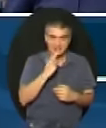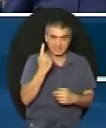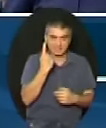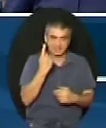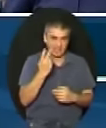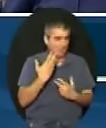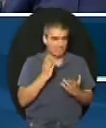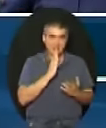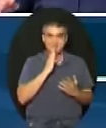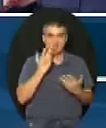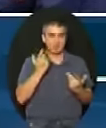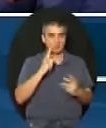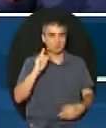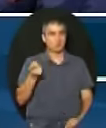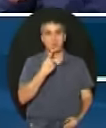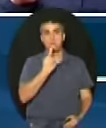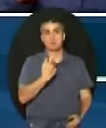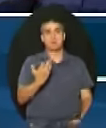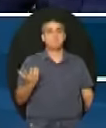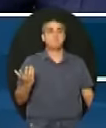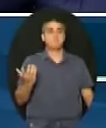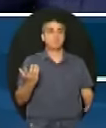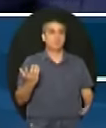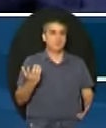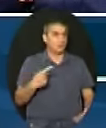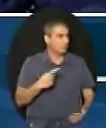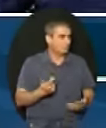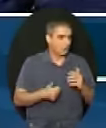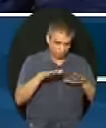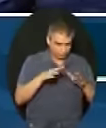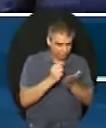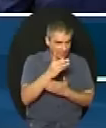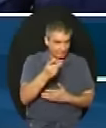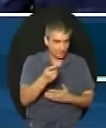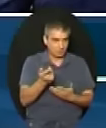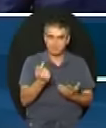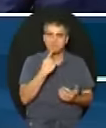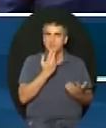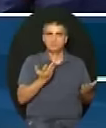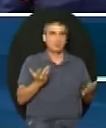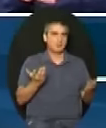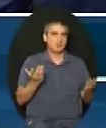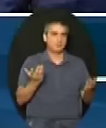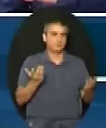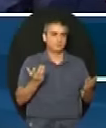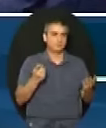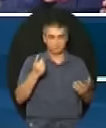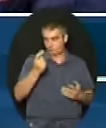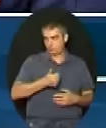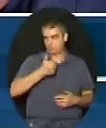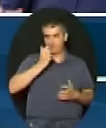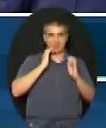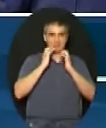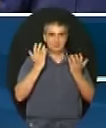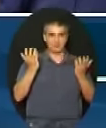היחידה? האם אין בעיה שכולם אומרים, ראש הממשלה תפטר אותו? שמה זה אומר בעצם? שהוא